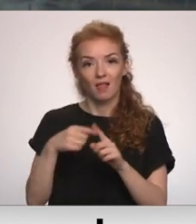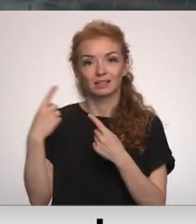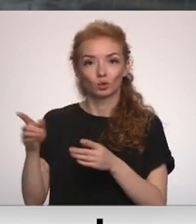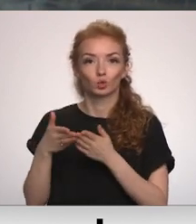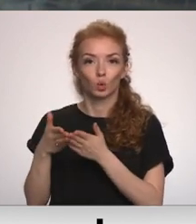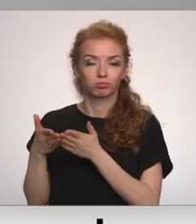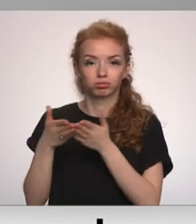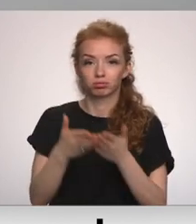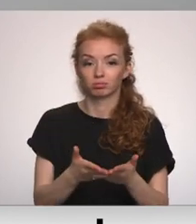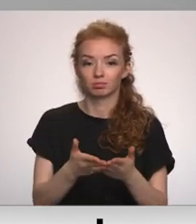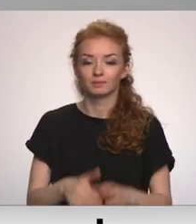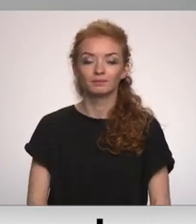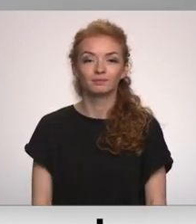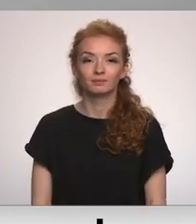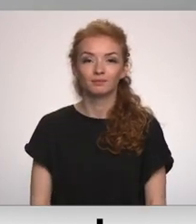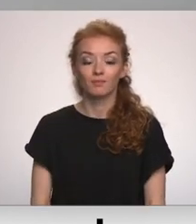maršrutos.